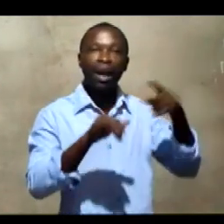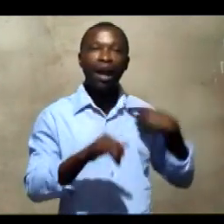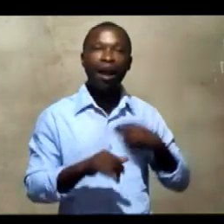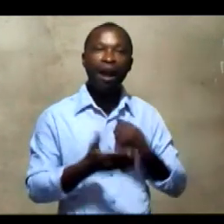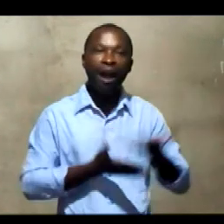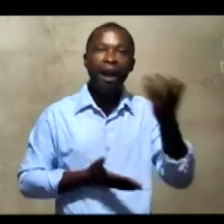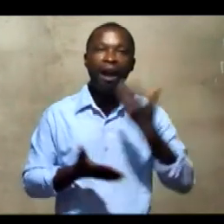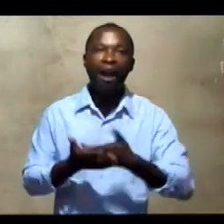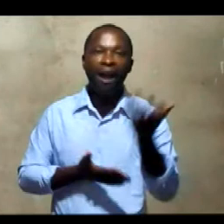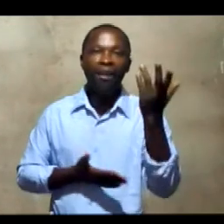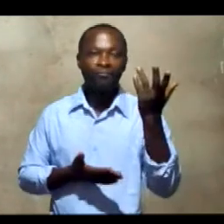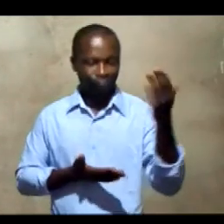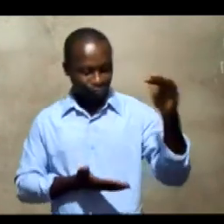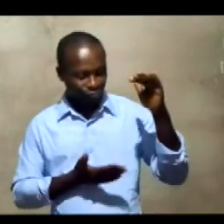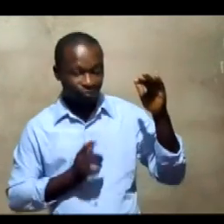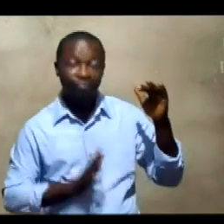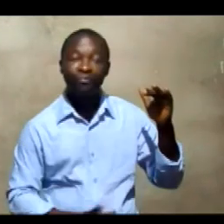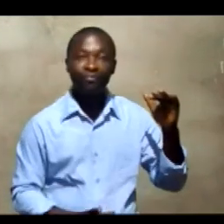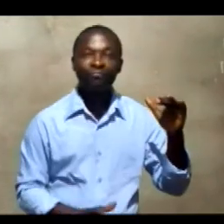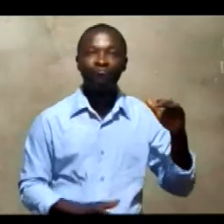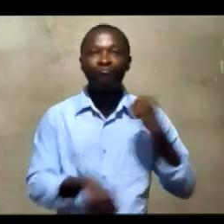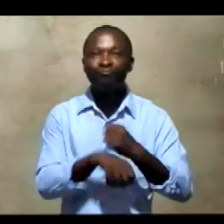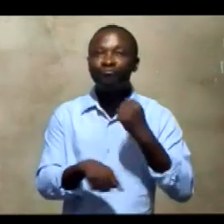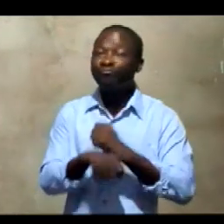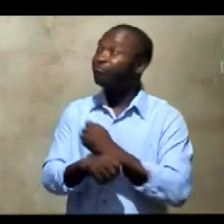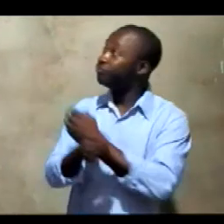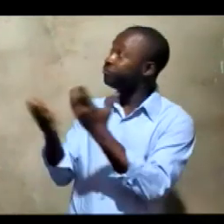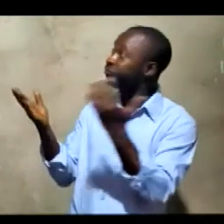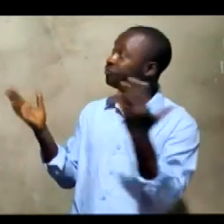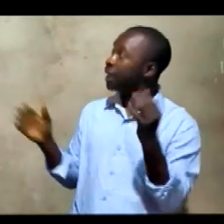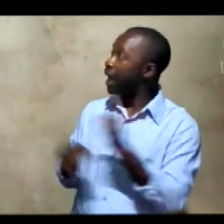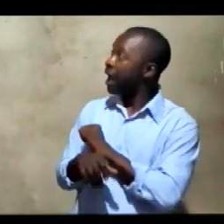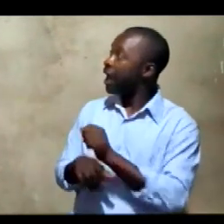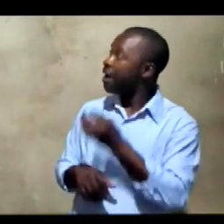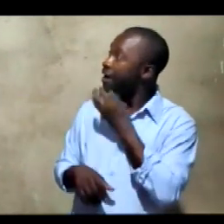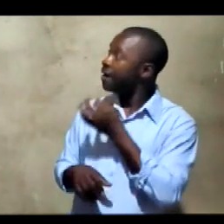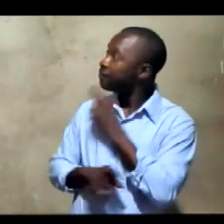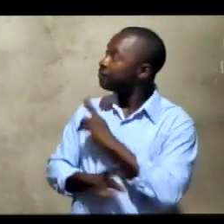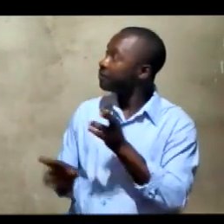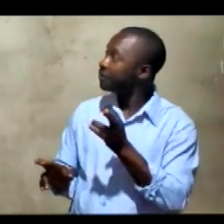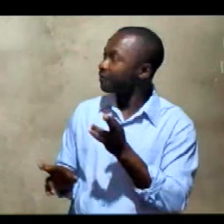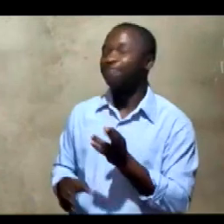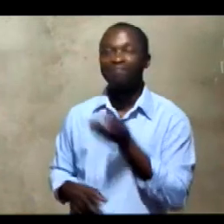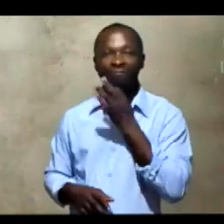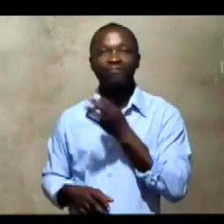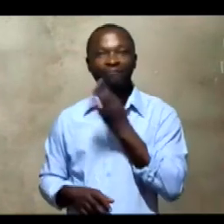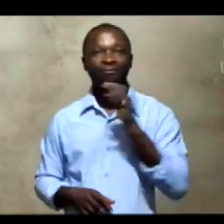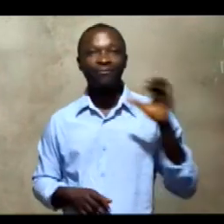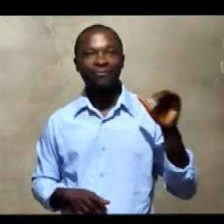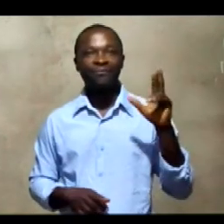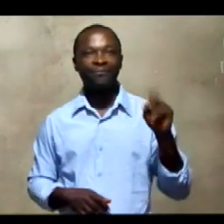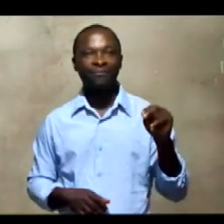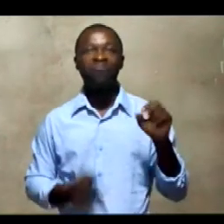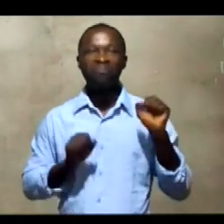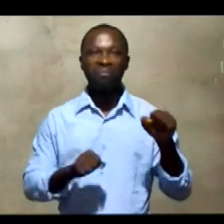compétition, la prochaine séance qui est le CHAN et dans les mois à venir la CAN. C'est non loin du